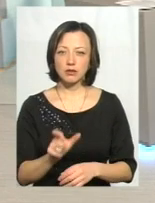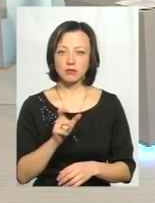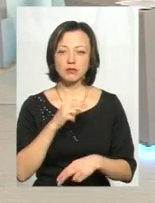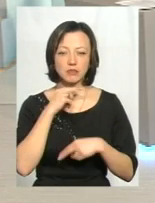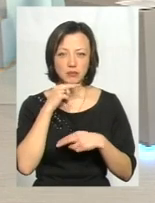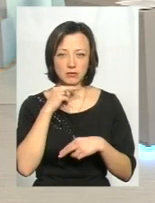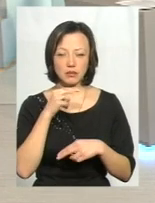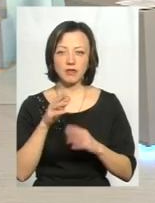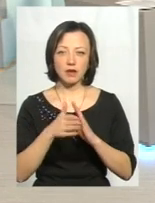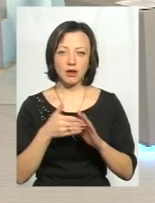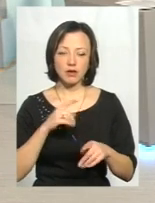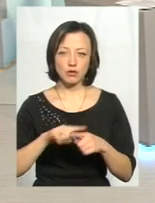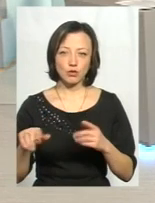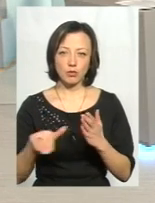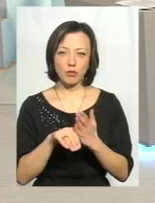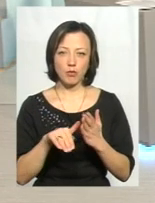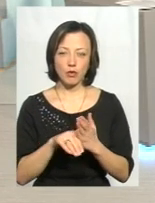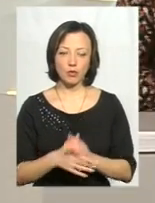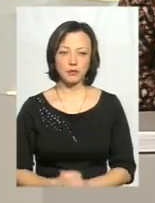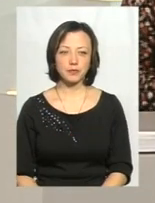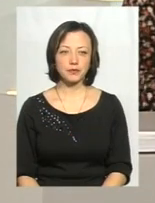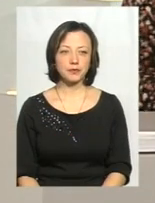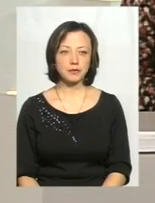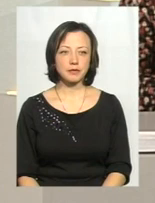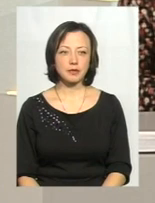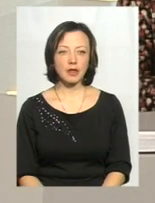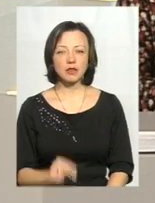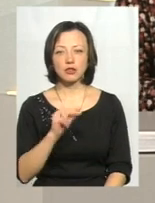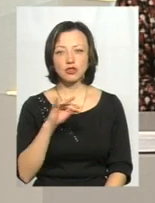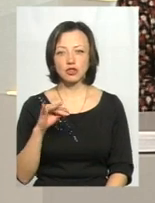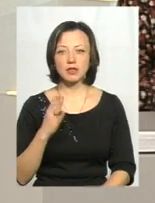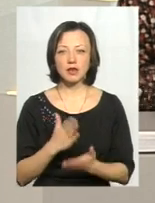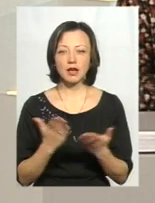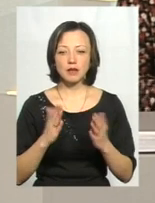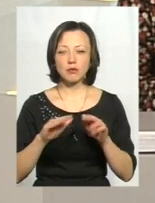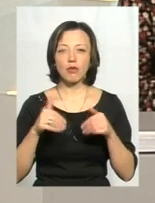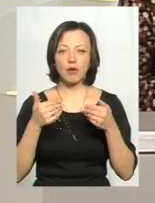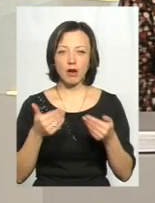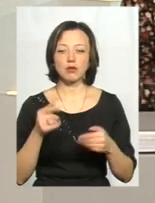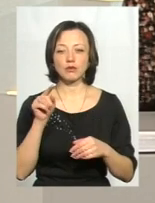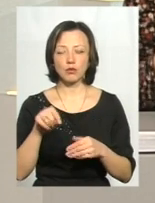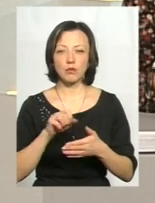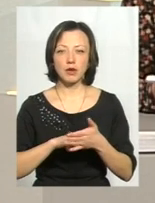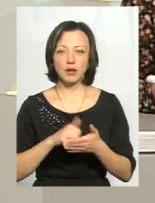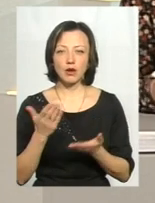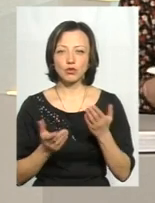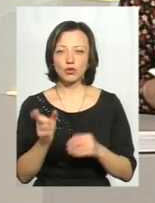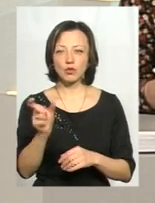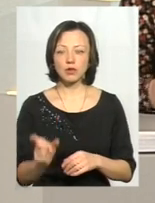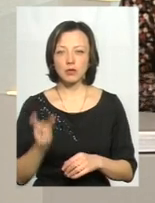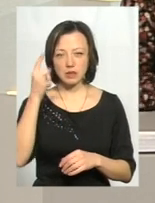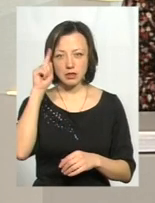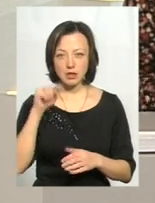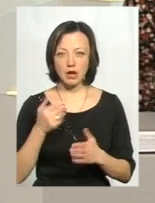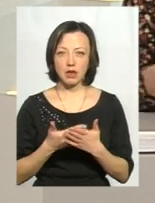насторожити, вона повинна тоді викликати швидку допомогу. А чи є якісь поради з того приводу, от якщо людина знає,